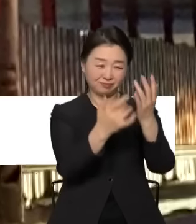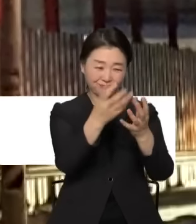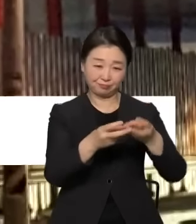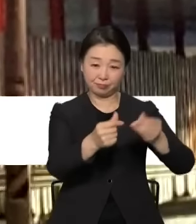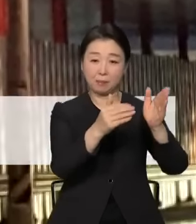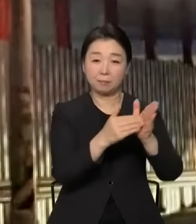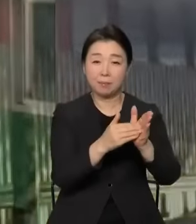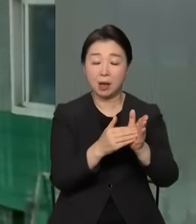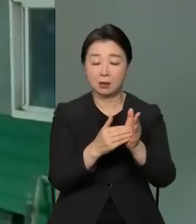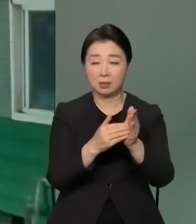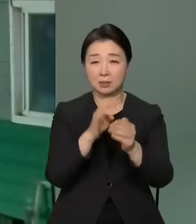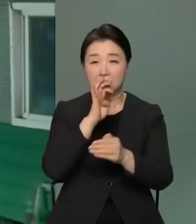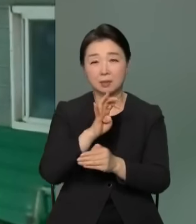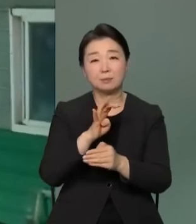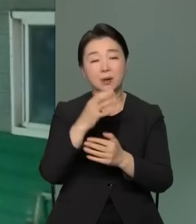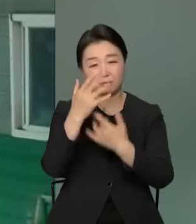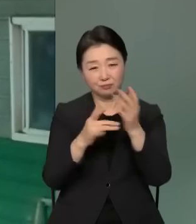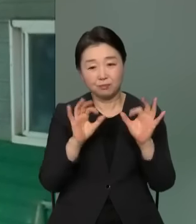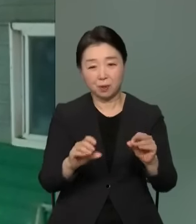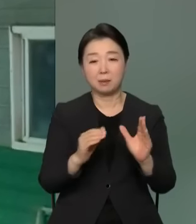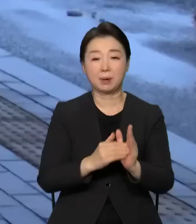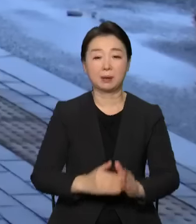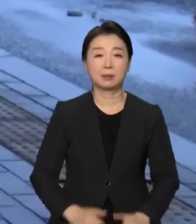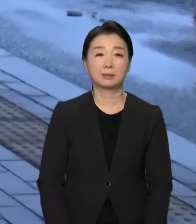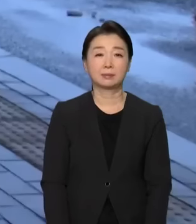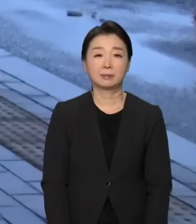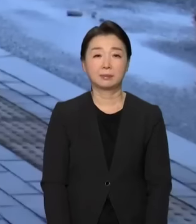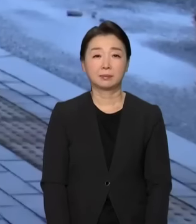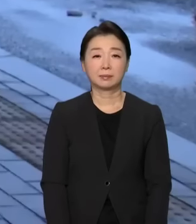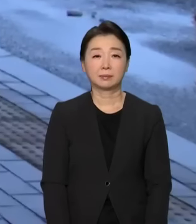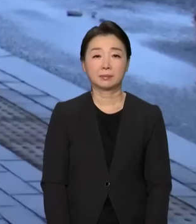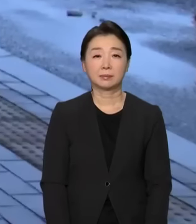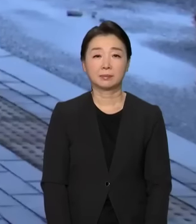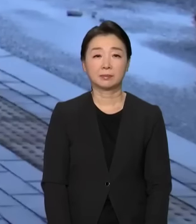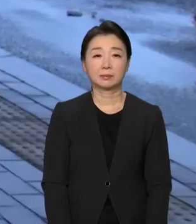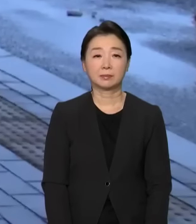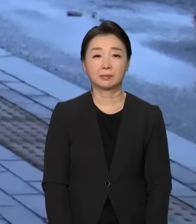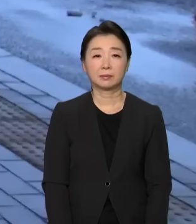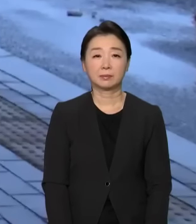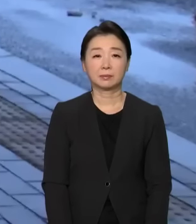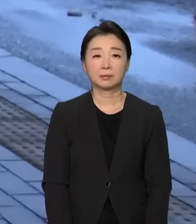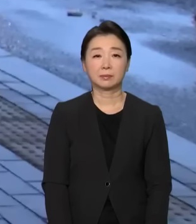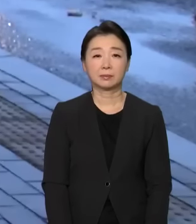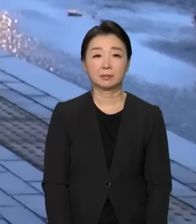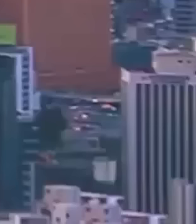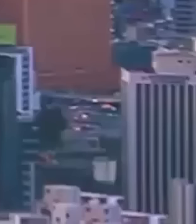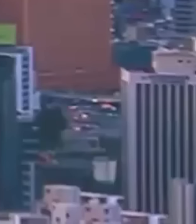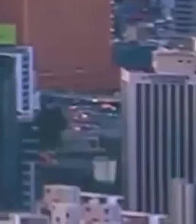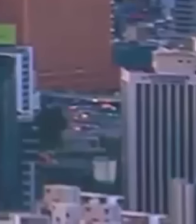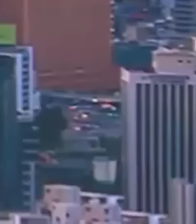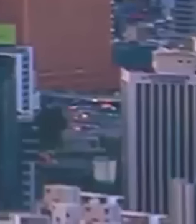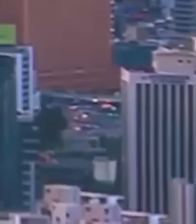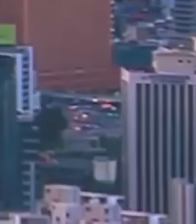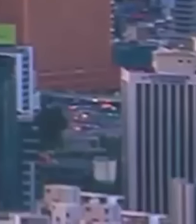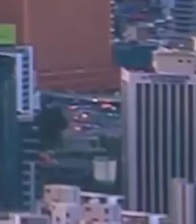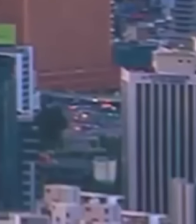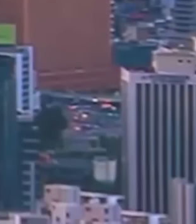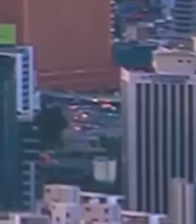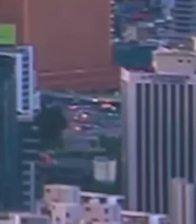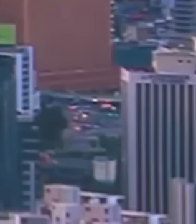발생 약 40분 만에 꺼졌습니다. 지금까지 여의도 환승센터에서 JTBC 김재현입니다. 아침의